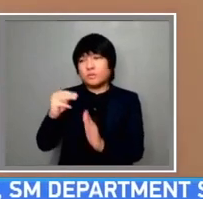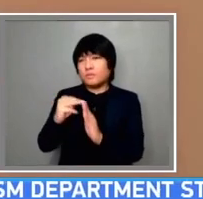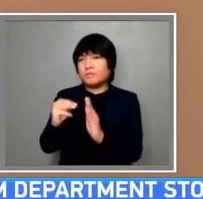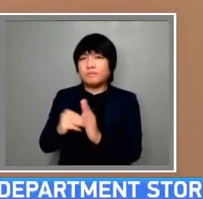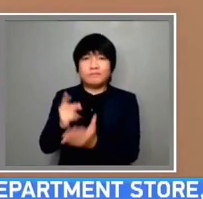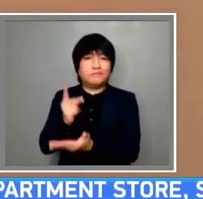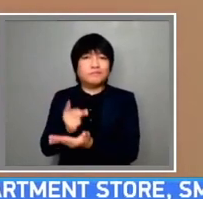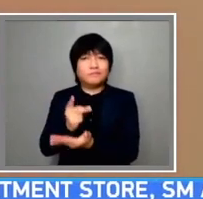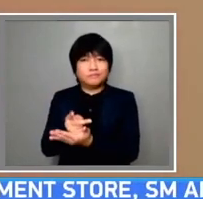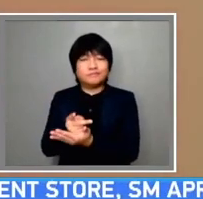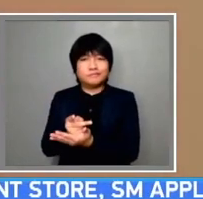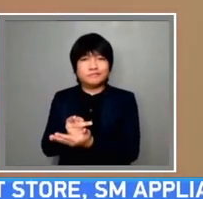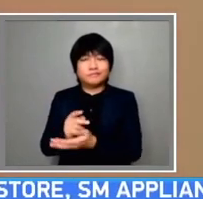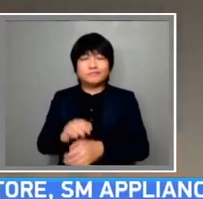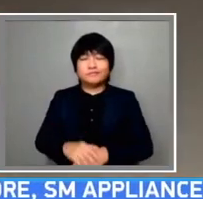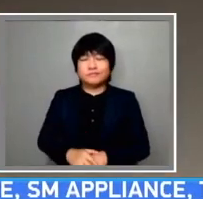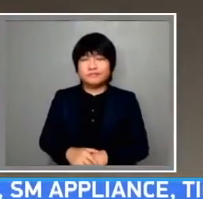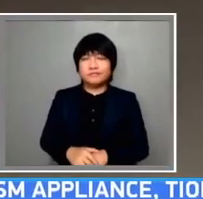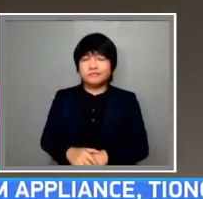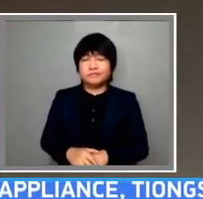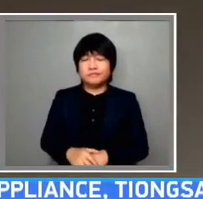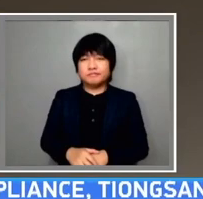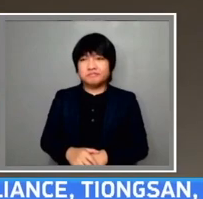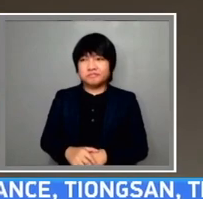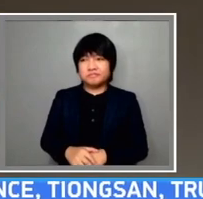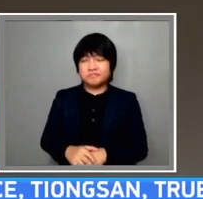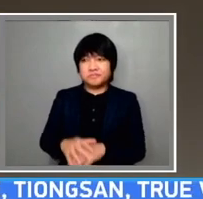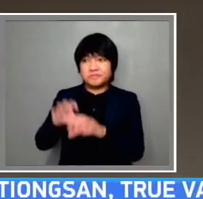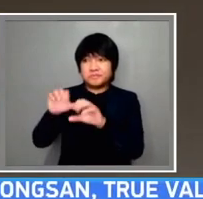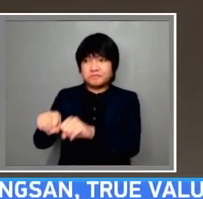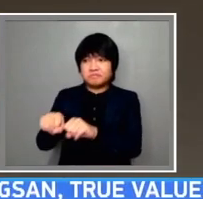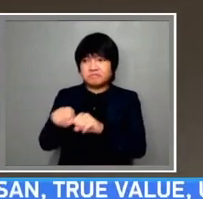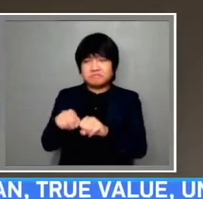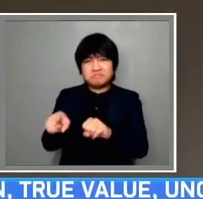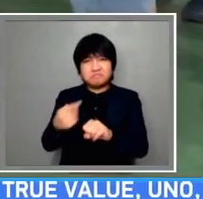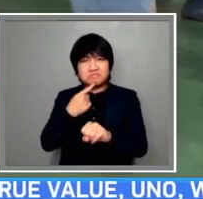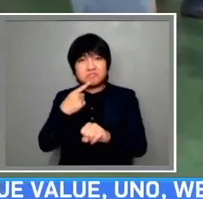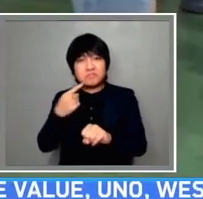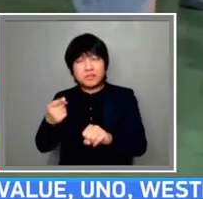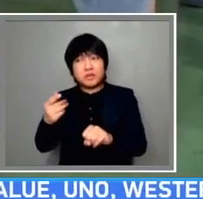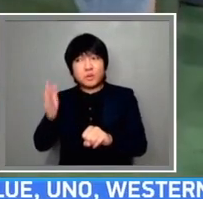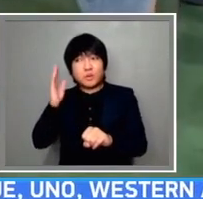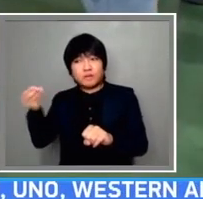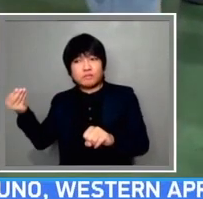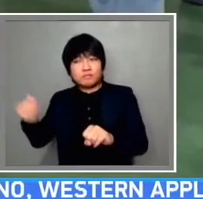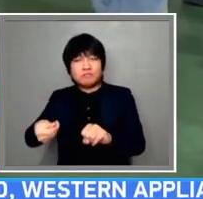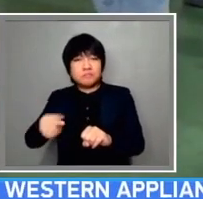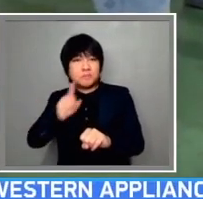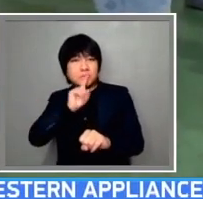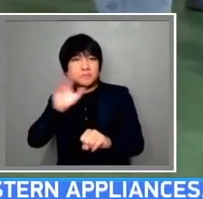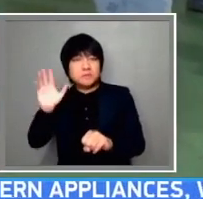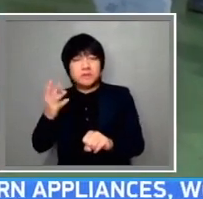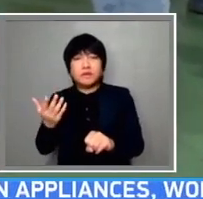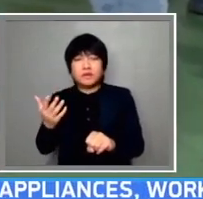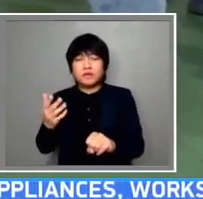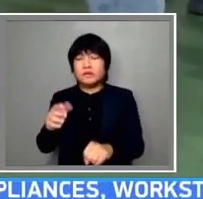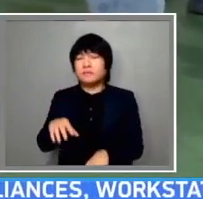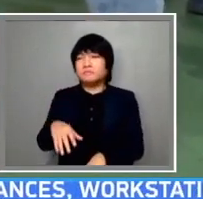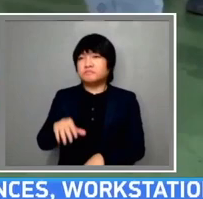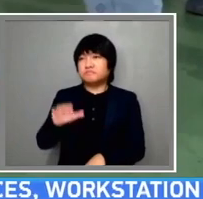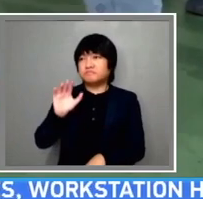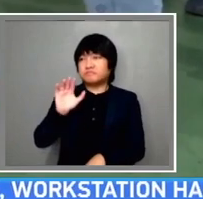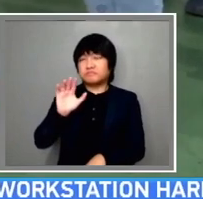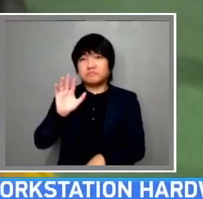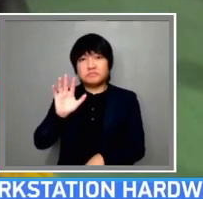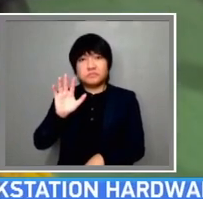sa isa sa mga naaresto, pinangakuan sila ng pinagkunan nila ng ilegal na droga na bibigyan sila ng 15,000 piso kung maide-deliver ang